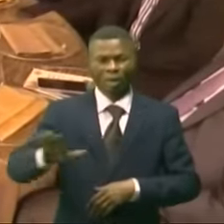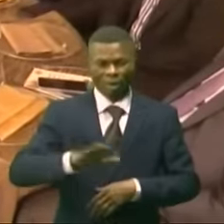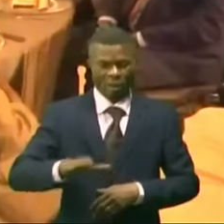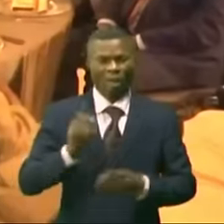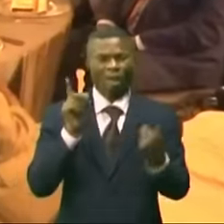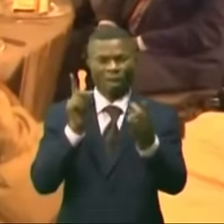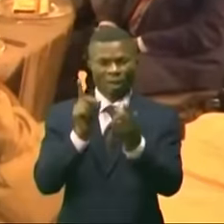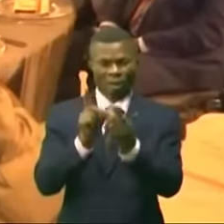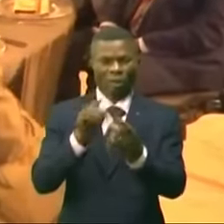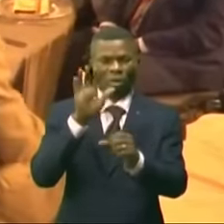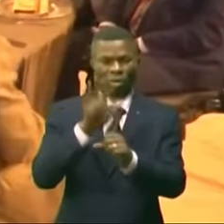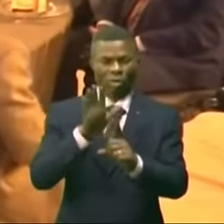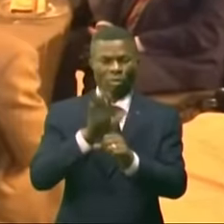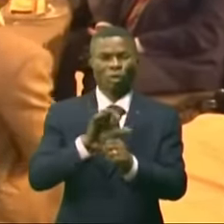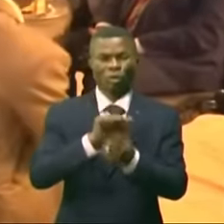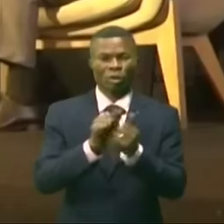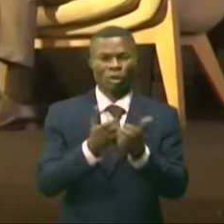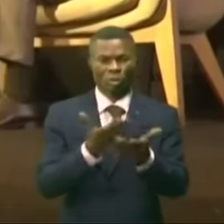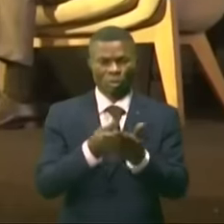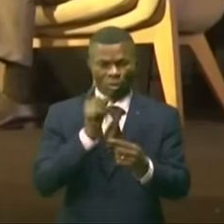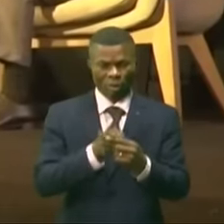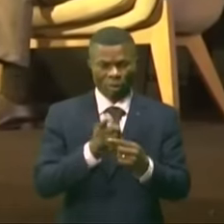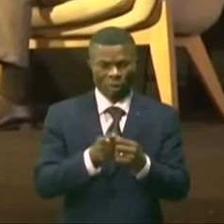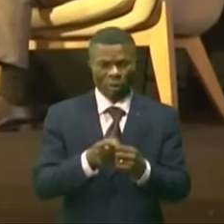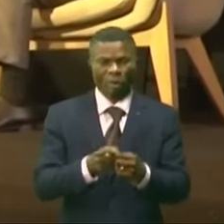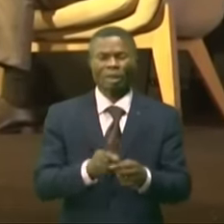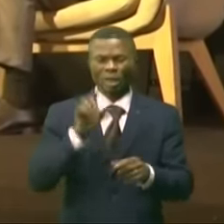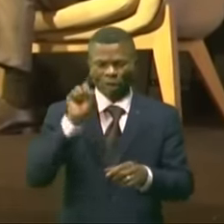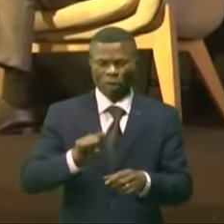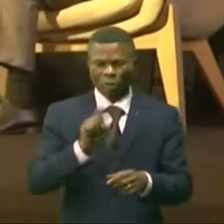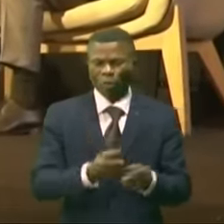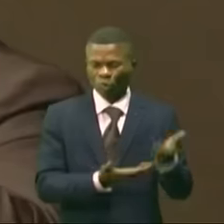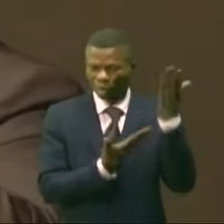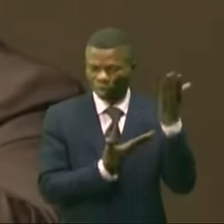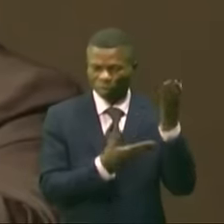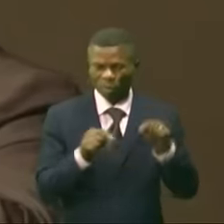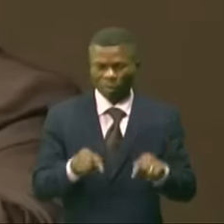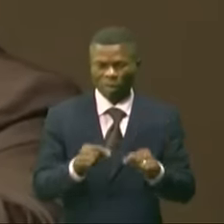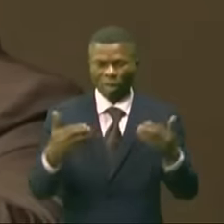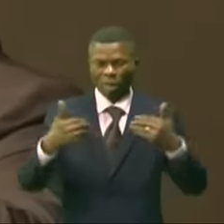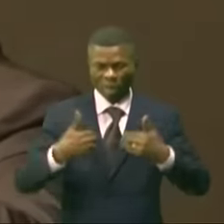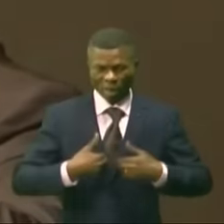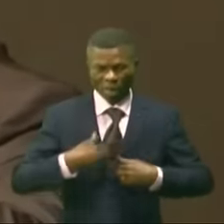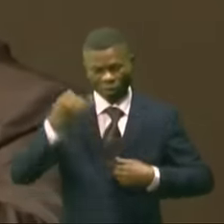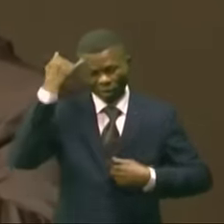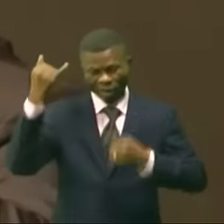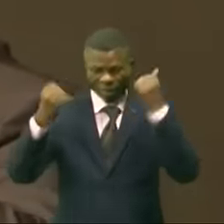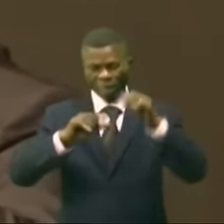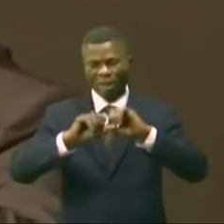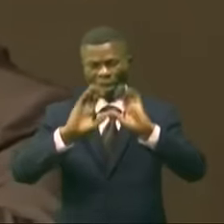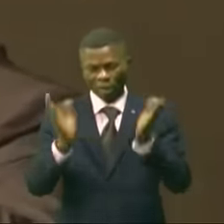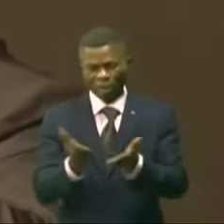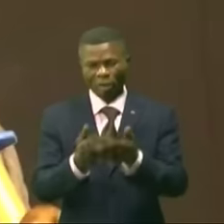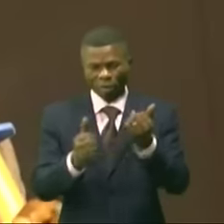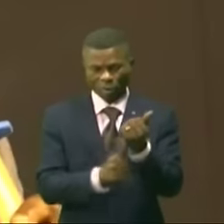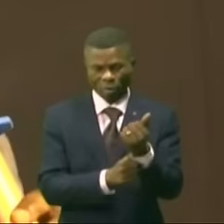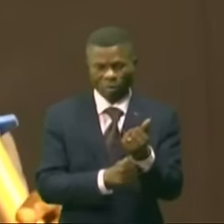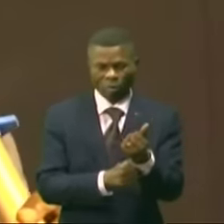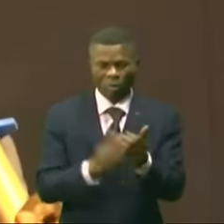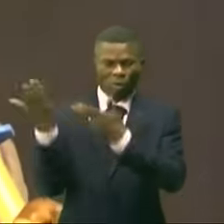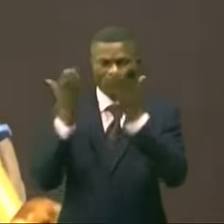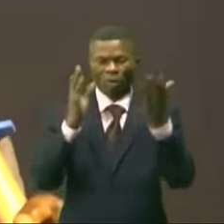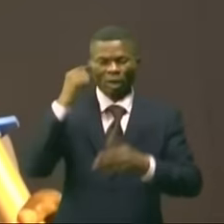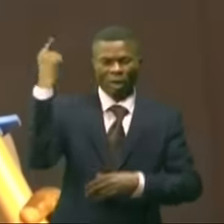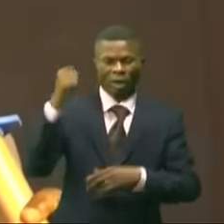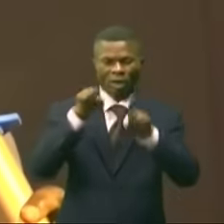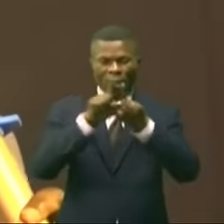face à plusieurs défis il est donc impérieux d'avoir les points de vue et du monde des affaires et